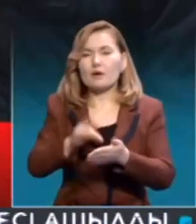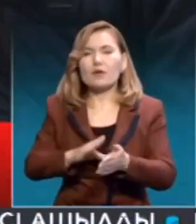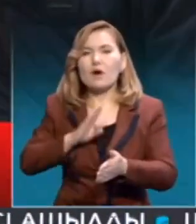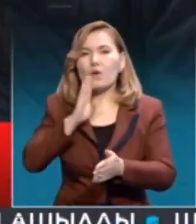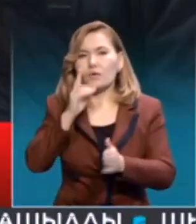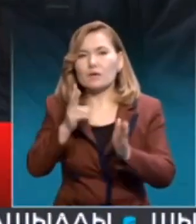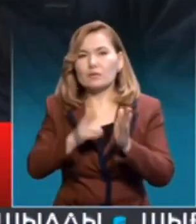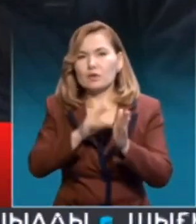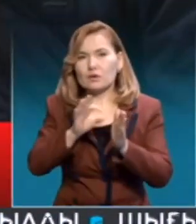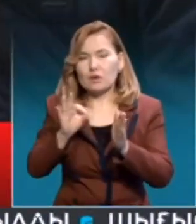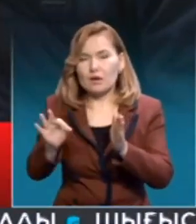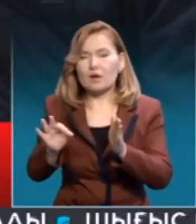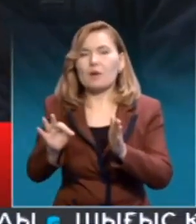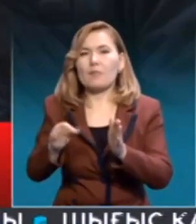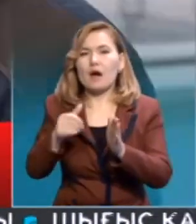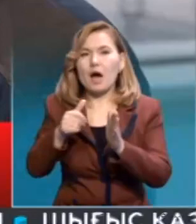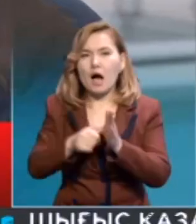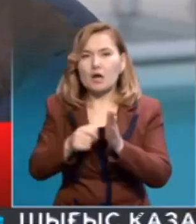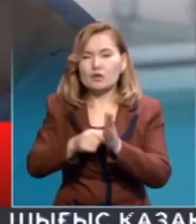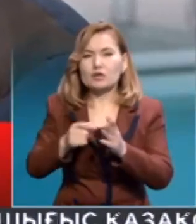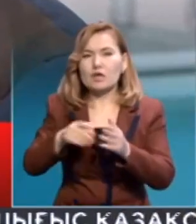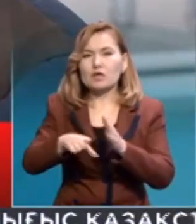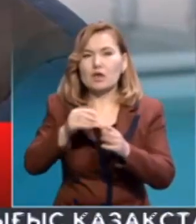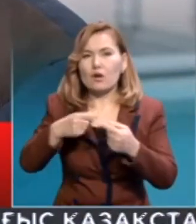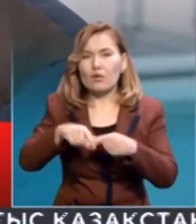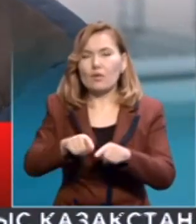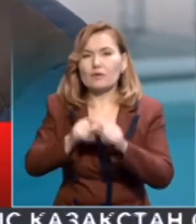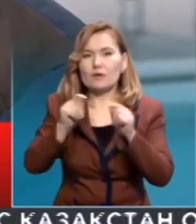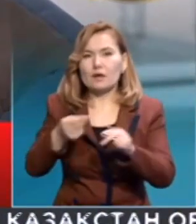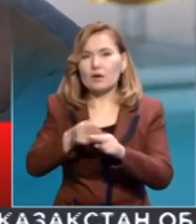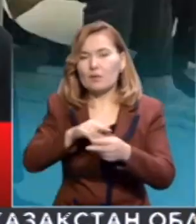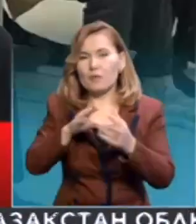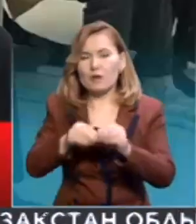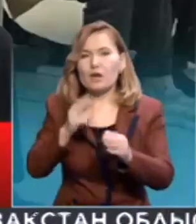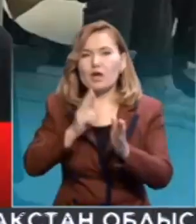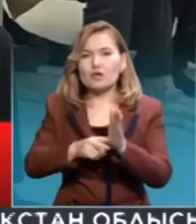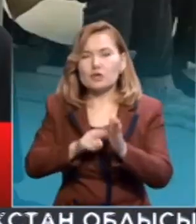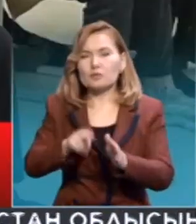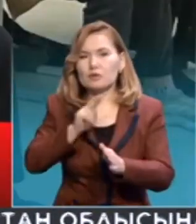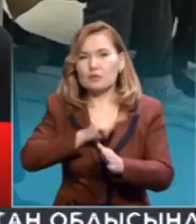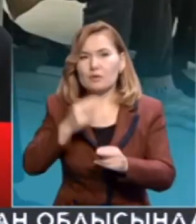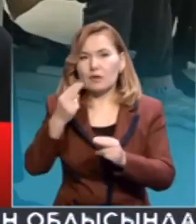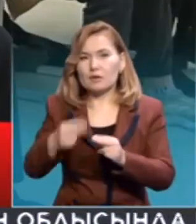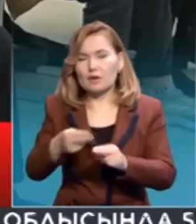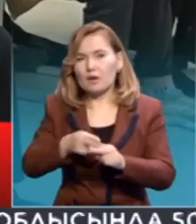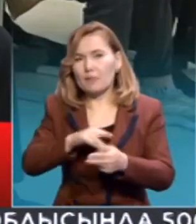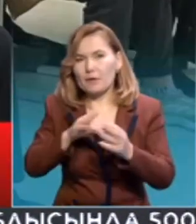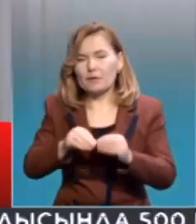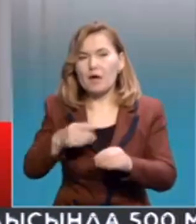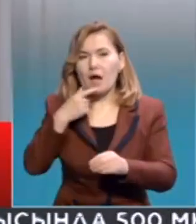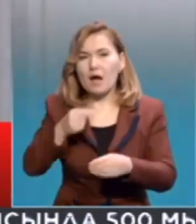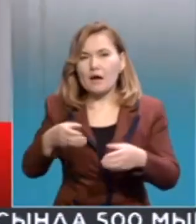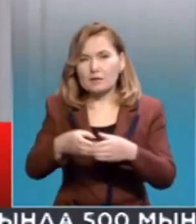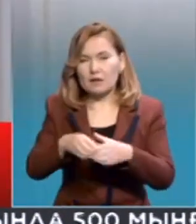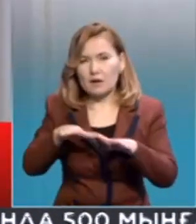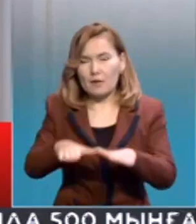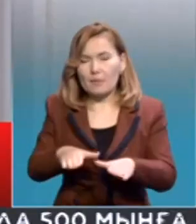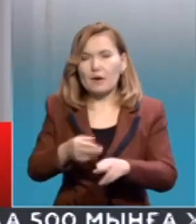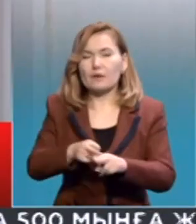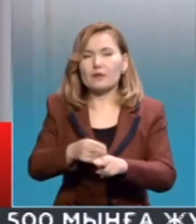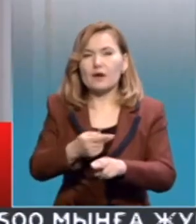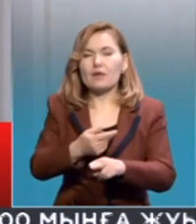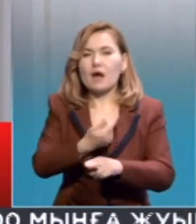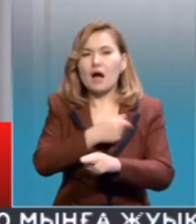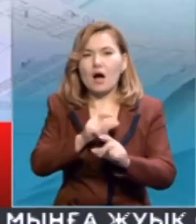7-де 600-ден аса сайлау учаскесі ашылған болатын. Оның 70-ке жуығы өз жұмысын аяқтады. Олар негізінен әскери бөлімдер,